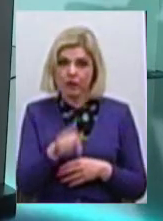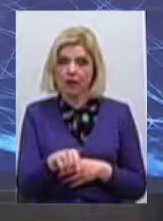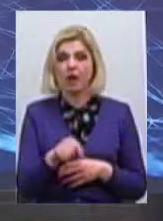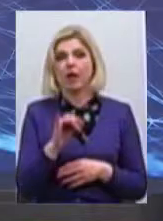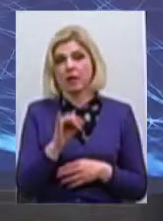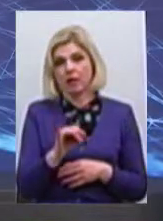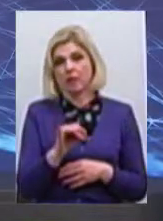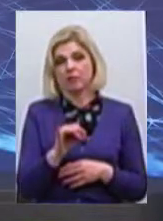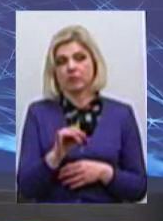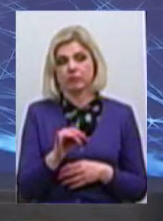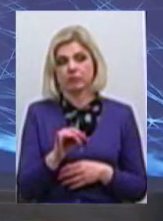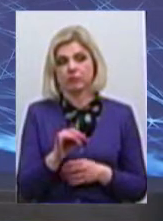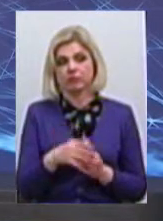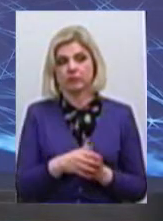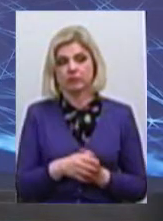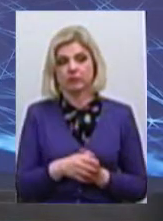при, як